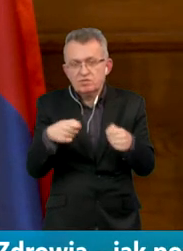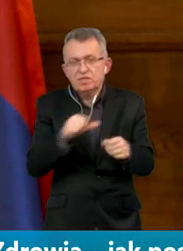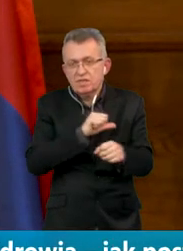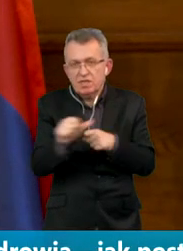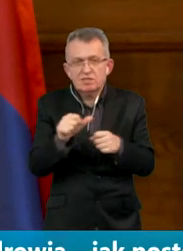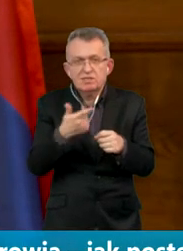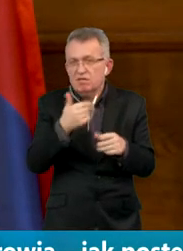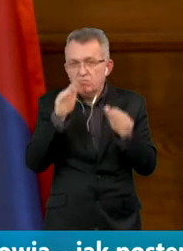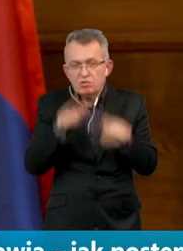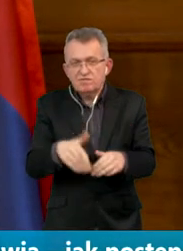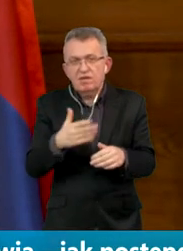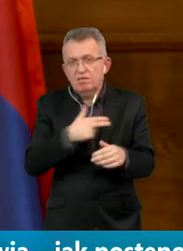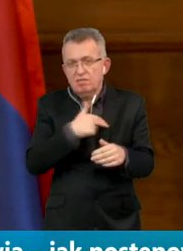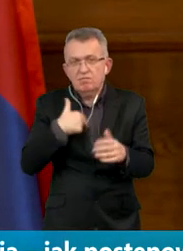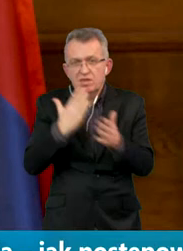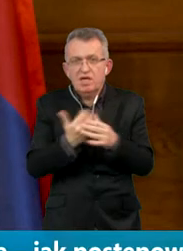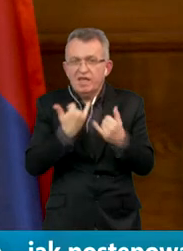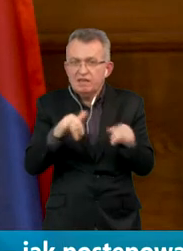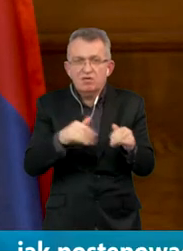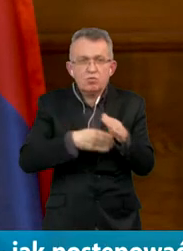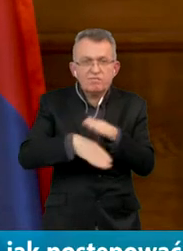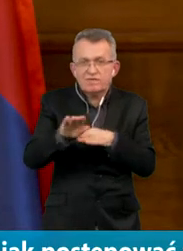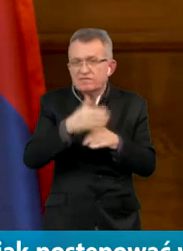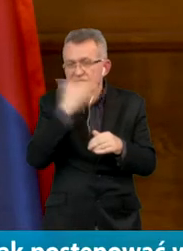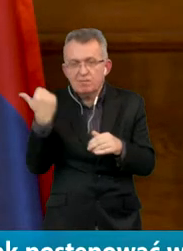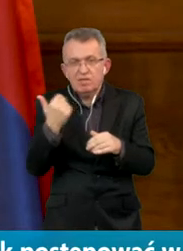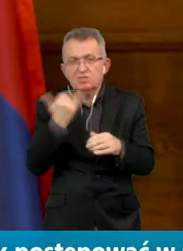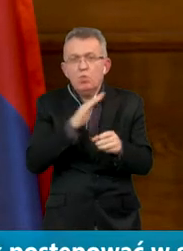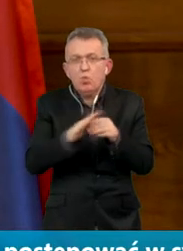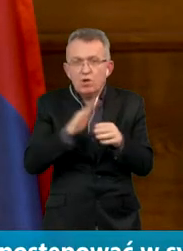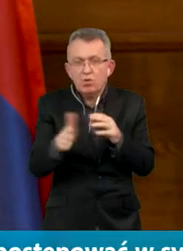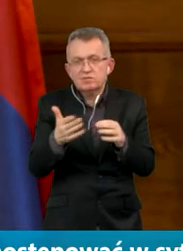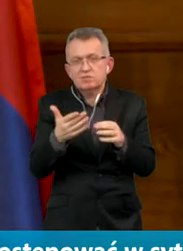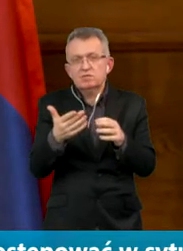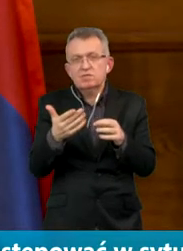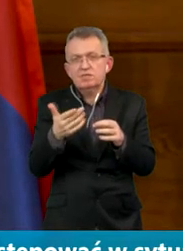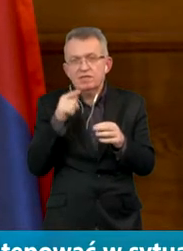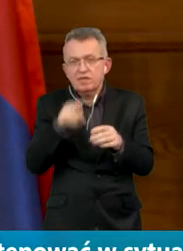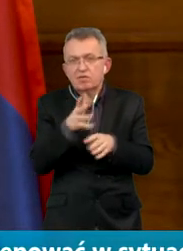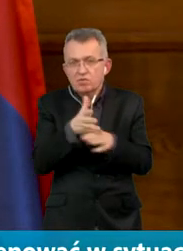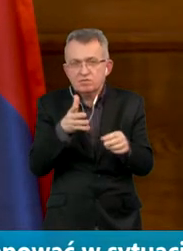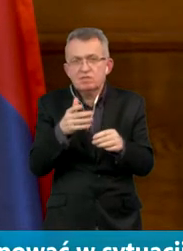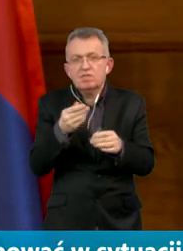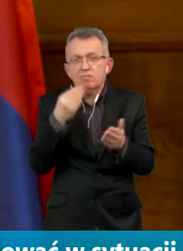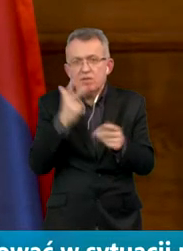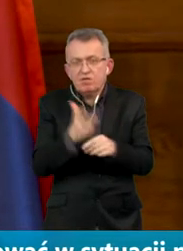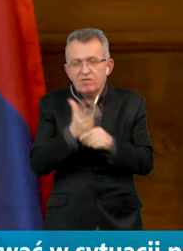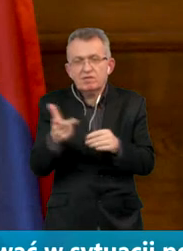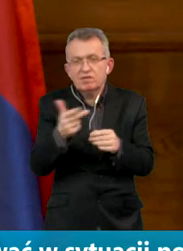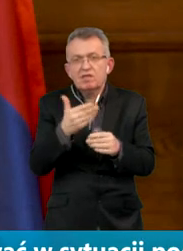nie pozwala nam stosować innych reguł czy łagodzić te restrykcje związane z parkowaniem,